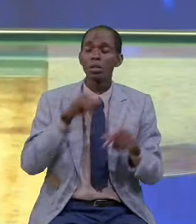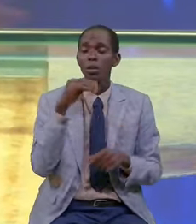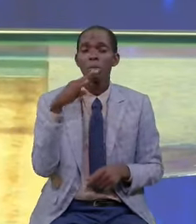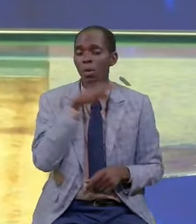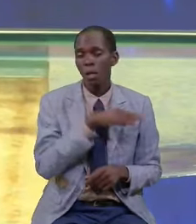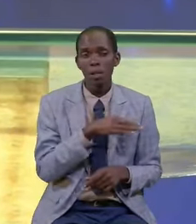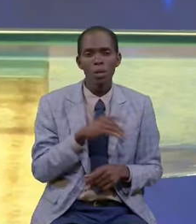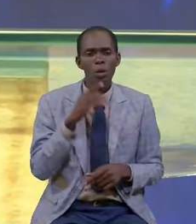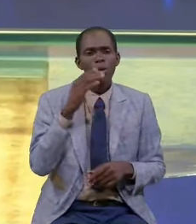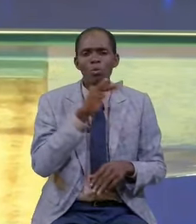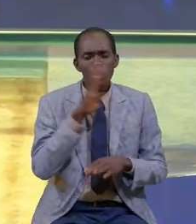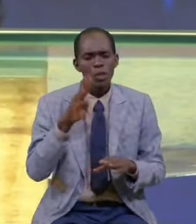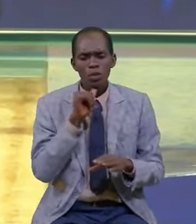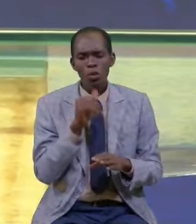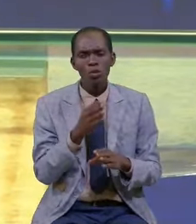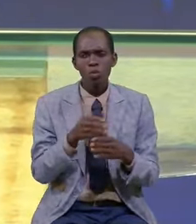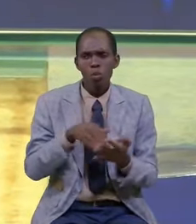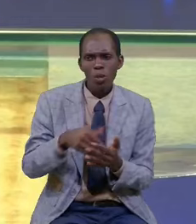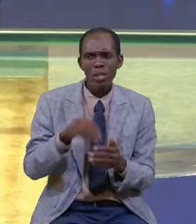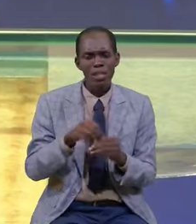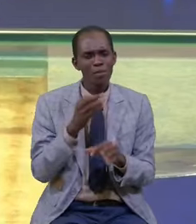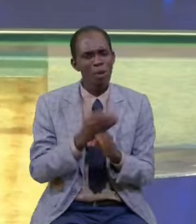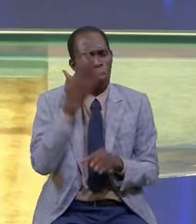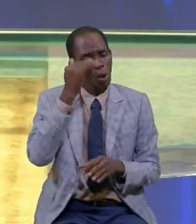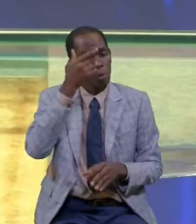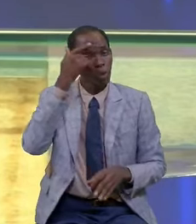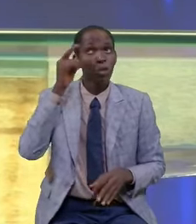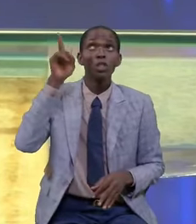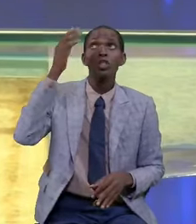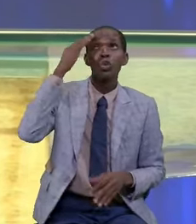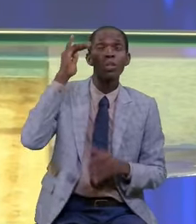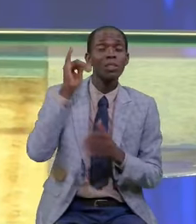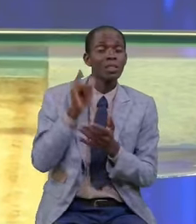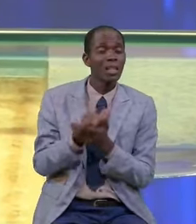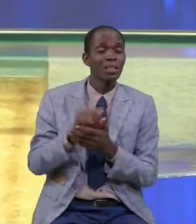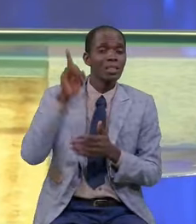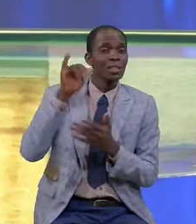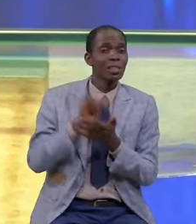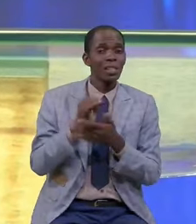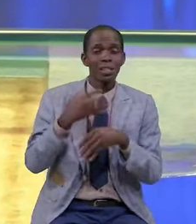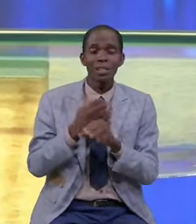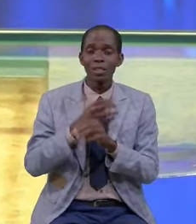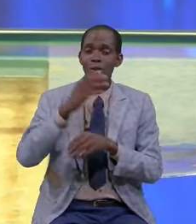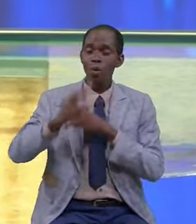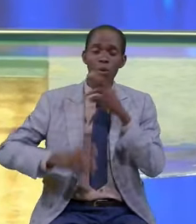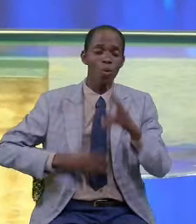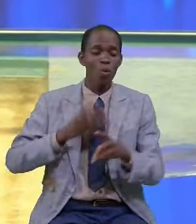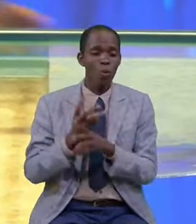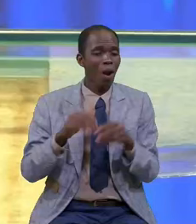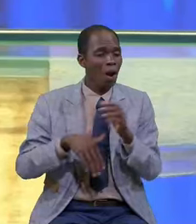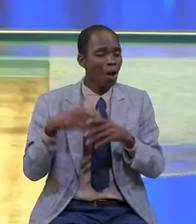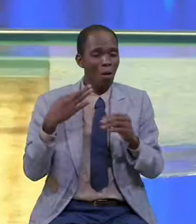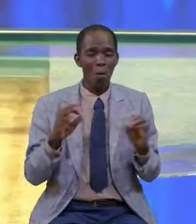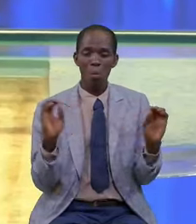Pourquoi? Parce qu'il savait que celui qui a créé toute la terre du néant, et peut recréer